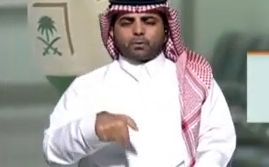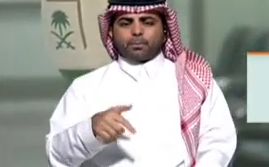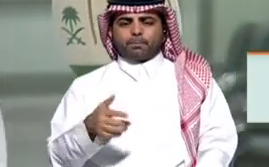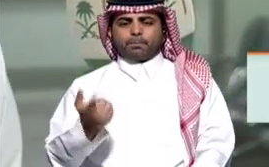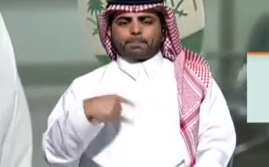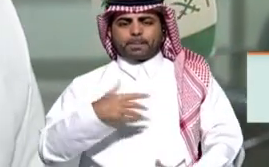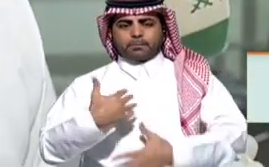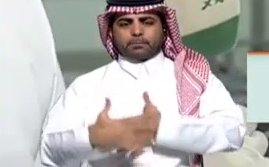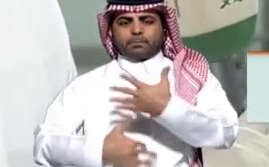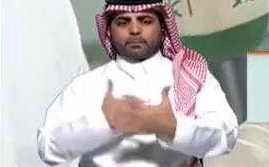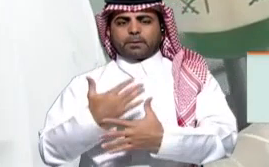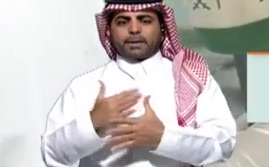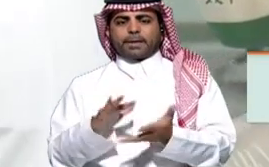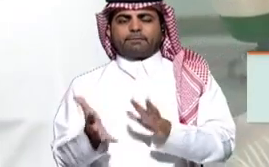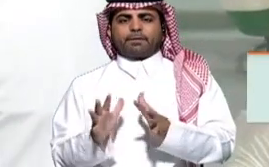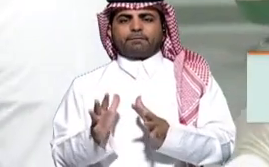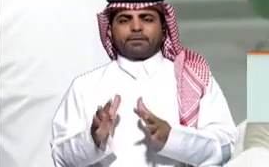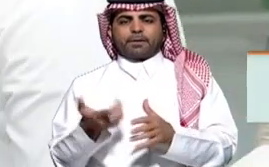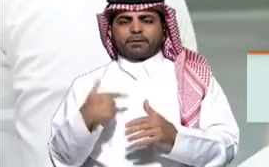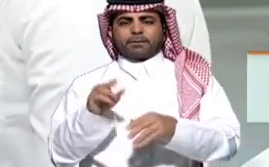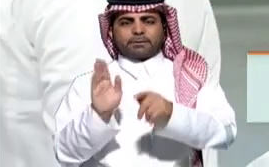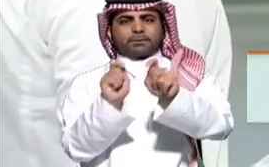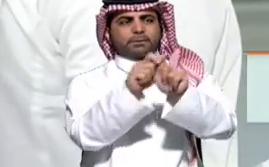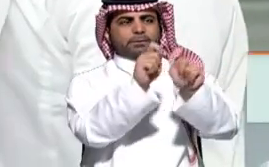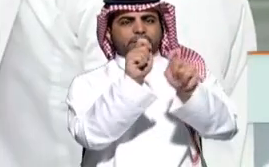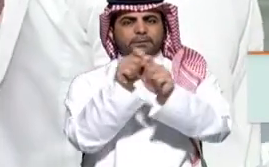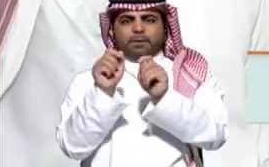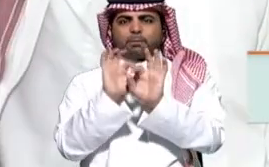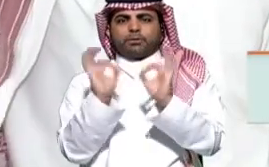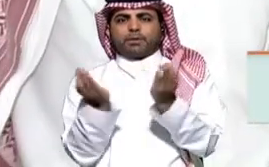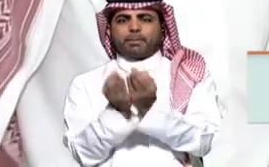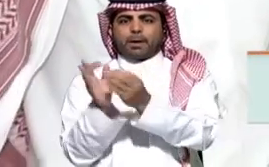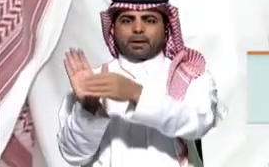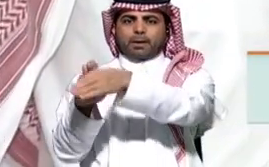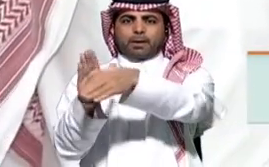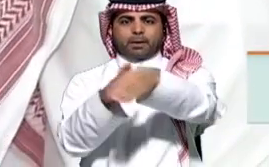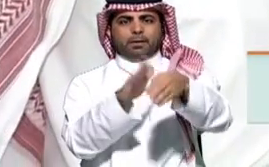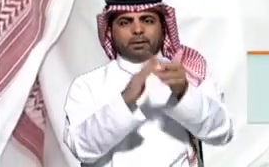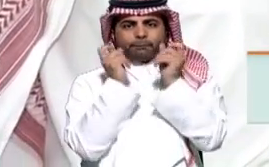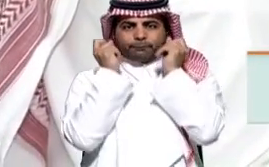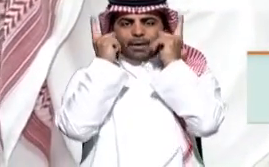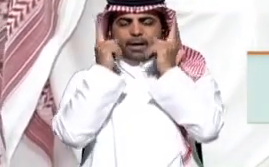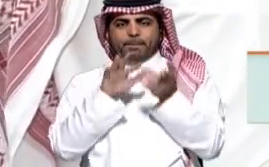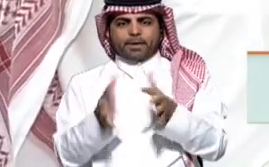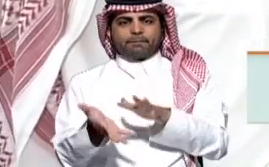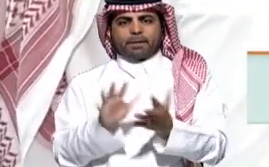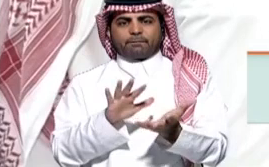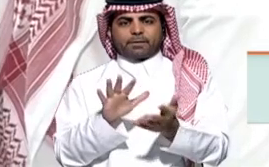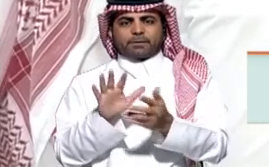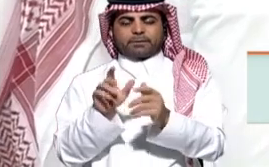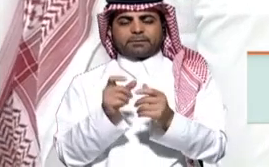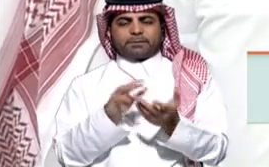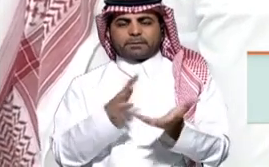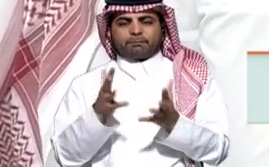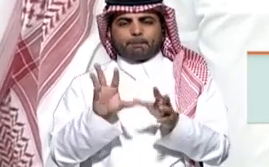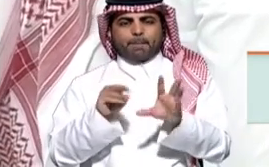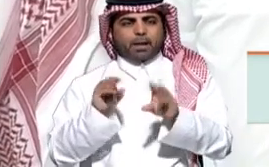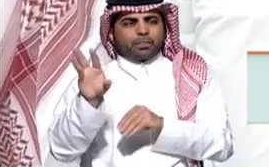هذه الإجراءات الاحترازية مؤكد لكم رسائل توعوية تثقيفية للمجتمع يعني البعد عن بعض